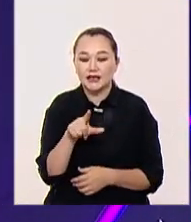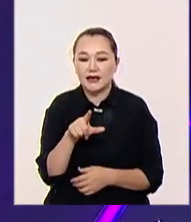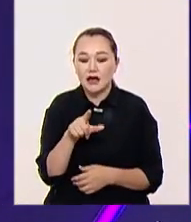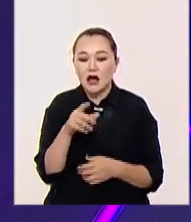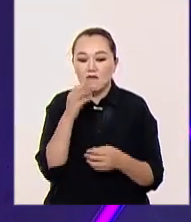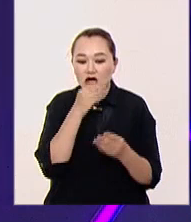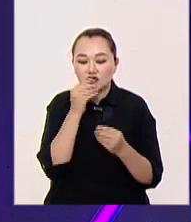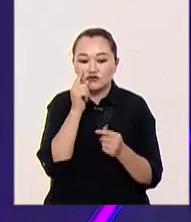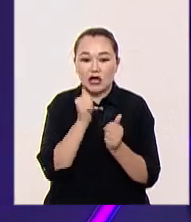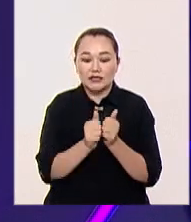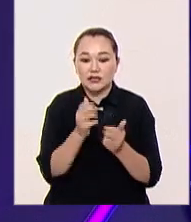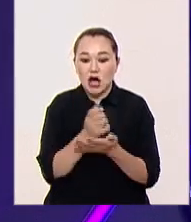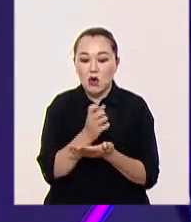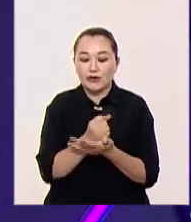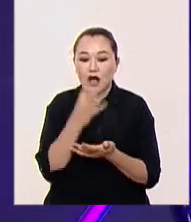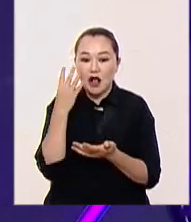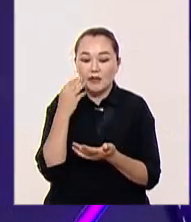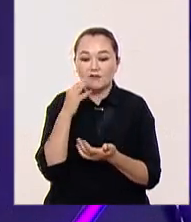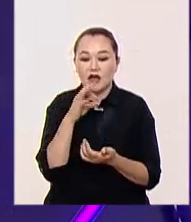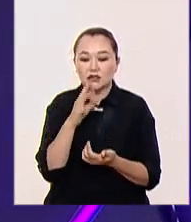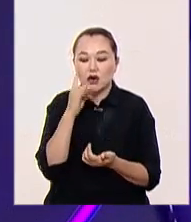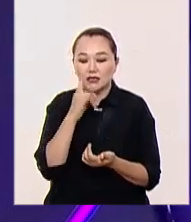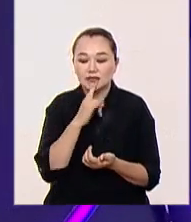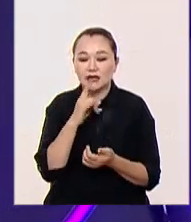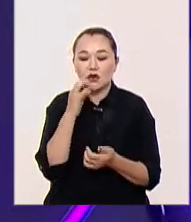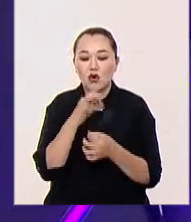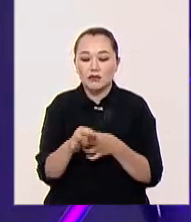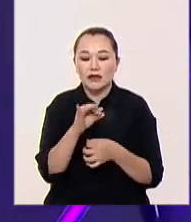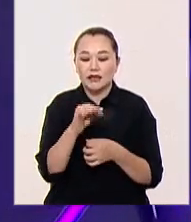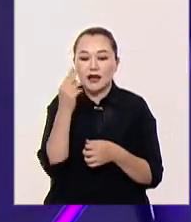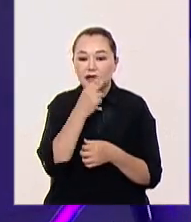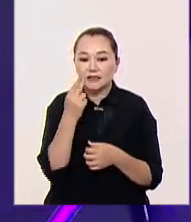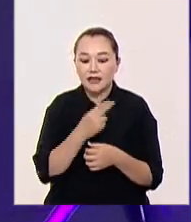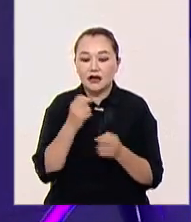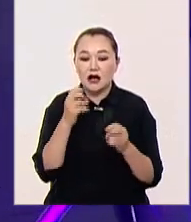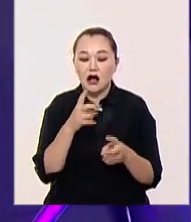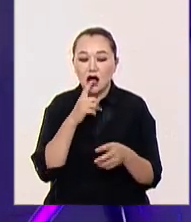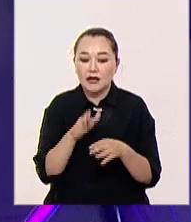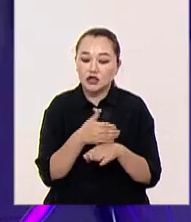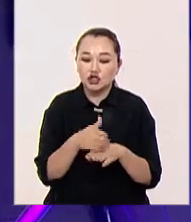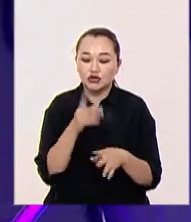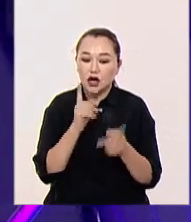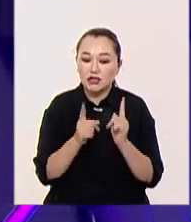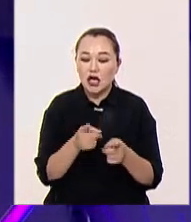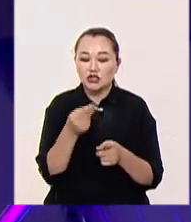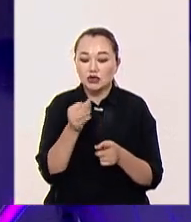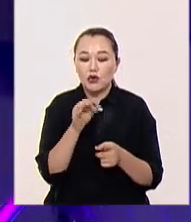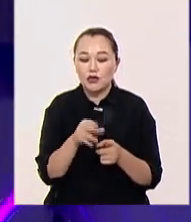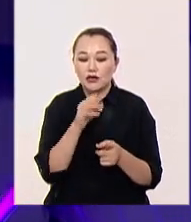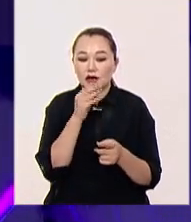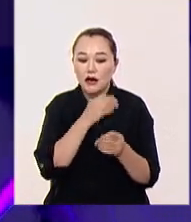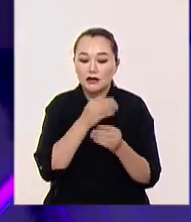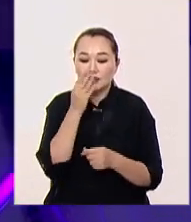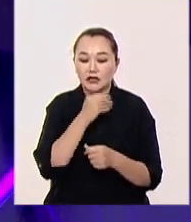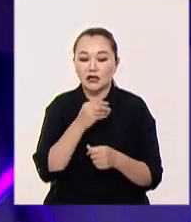Фальшивки чаще всего находят в Алматы, Восточно-Казахстанской области и Нур-Султане. Как отличить настоящую купюру от подмены,